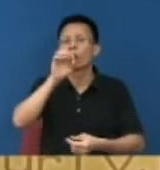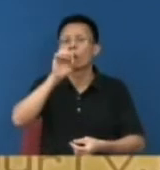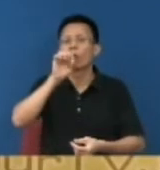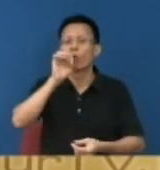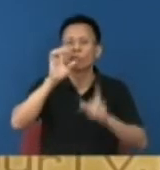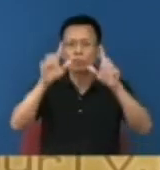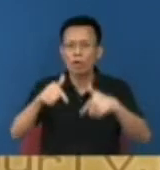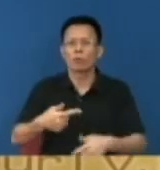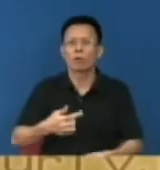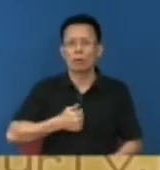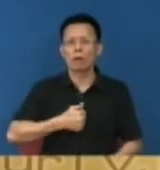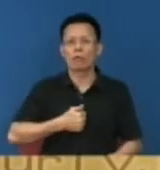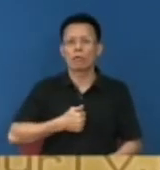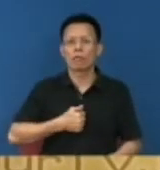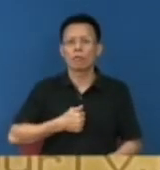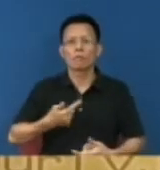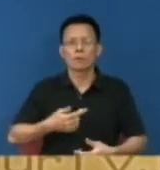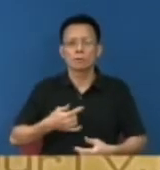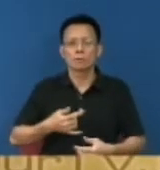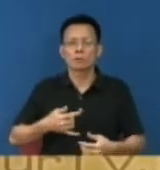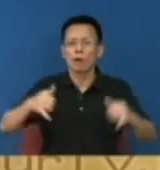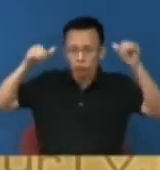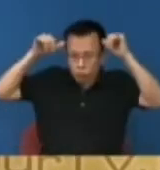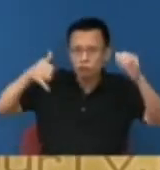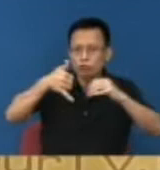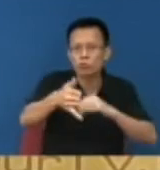衝擊，俾人哋強闖入去嘅時候咧，